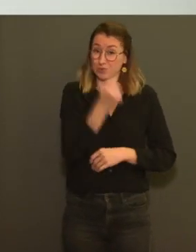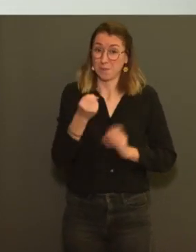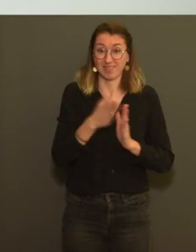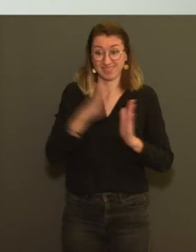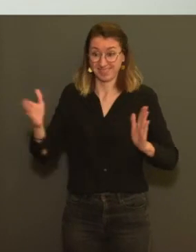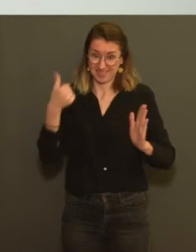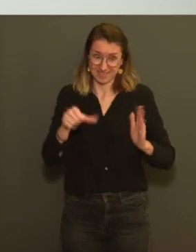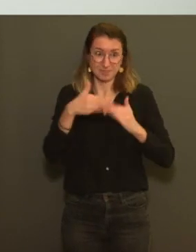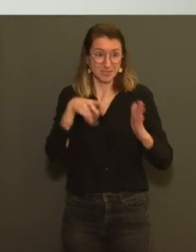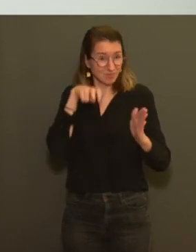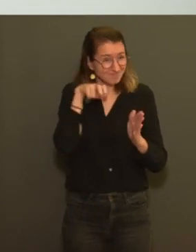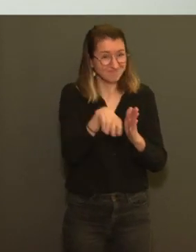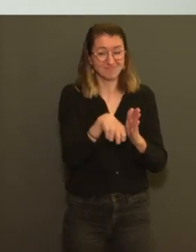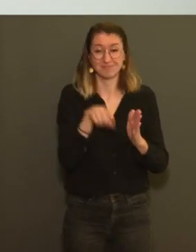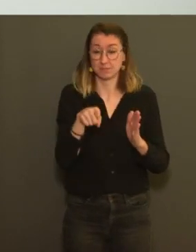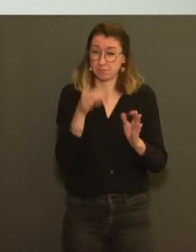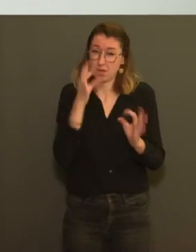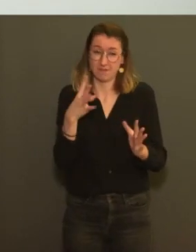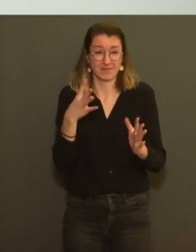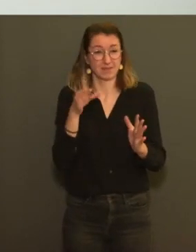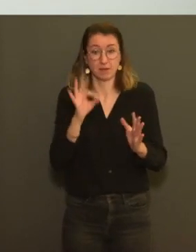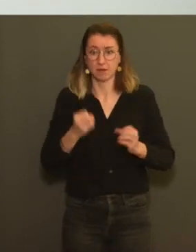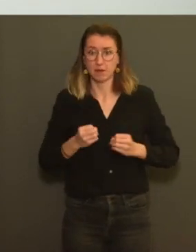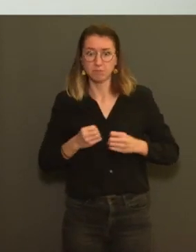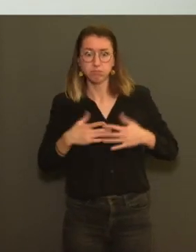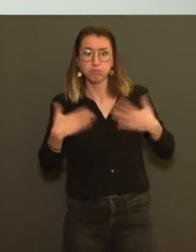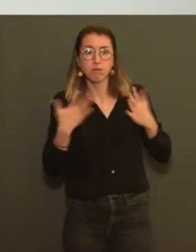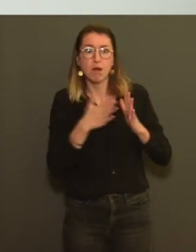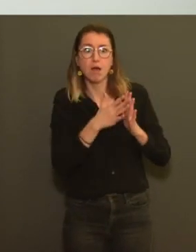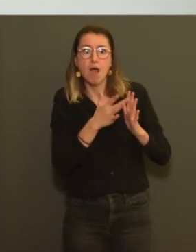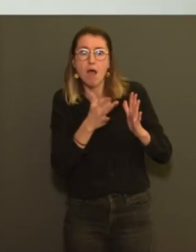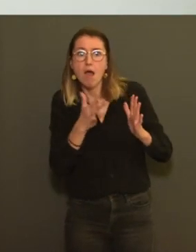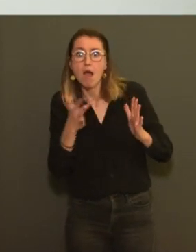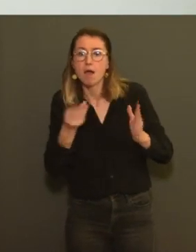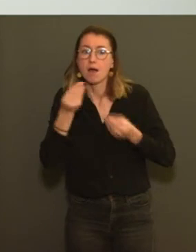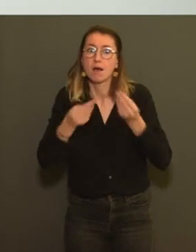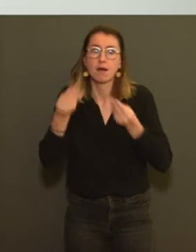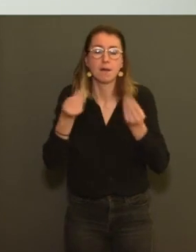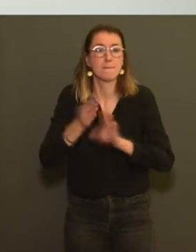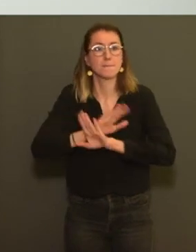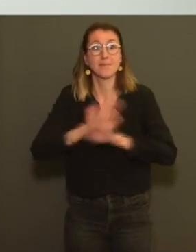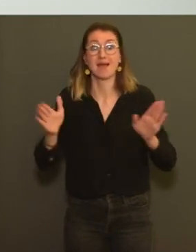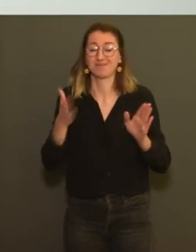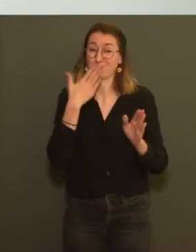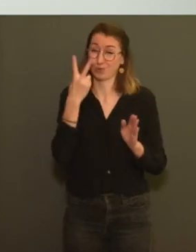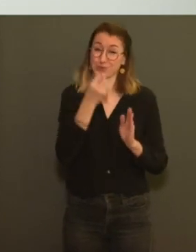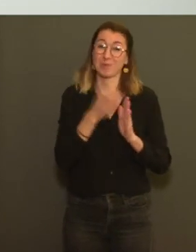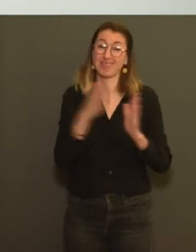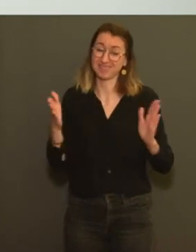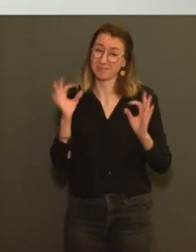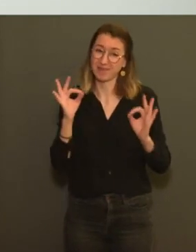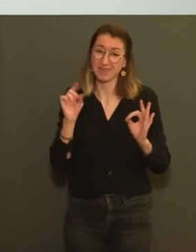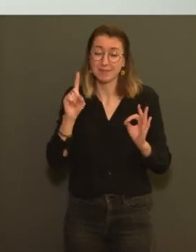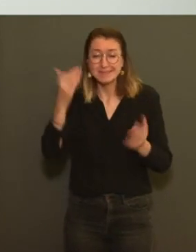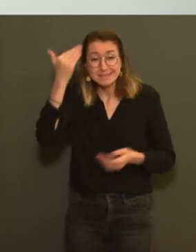qui pourraient se réveiller à un moment chez quelqu'un qui aurait été contaminé. 14 jours, c'est évidemment long, ça a